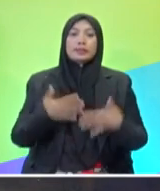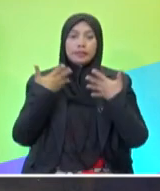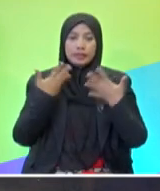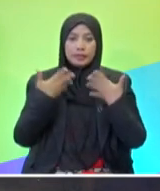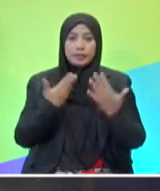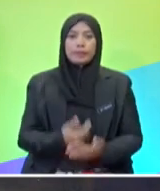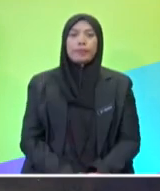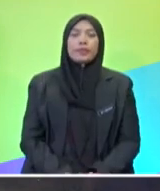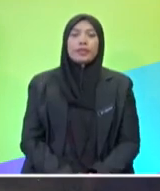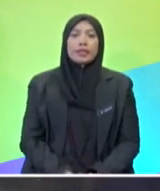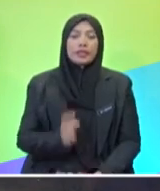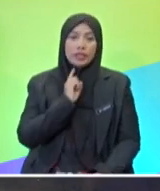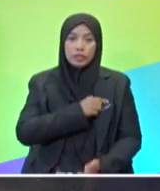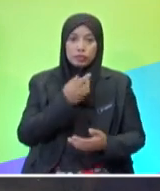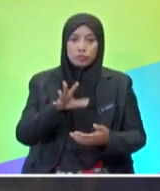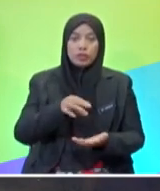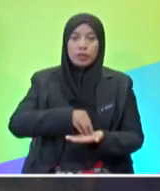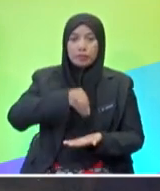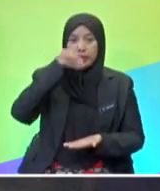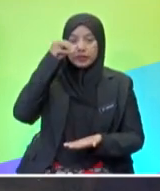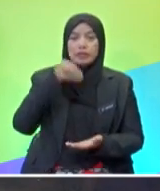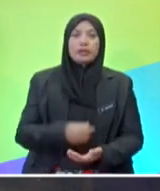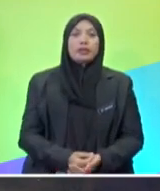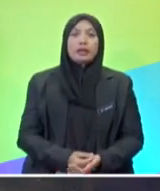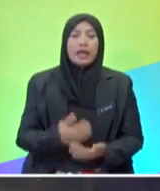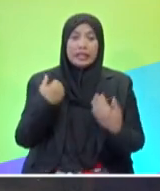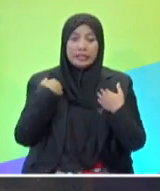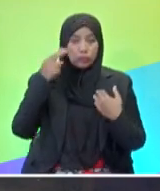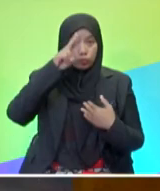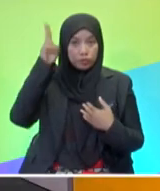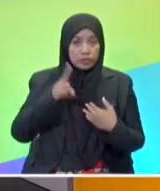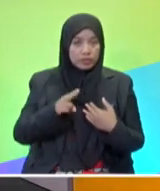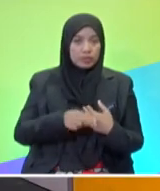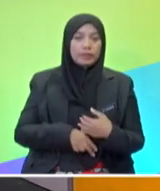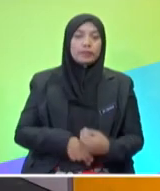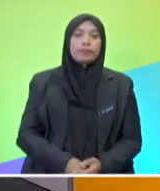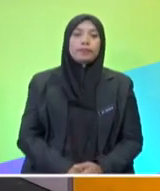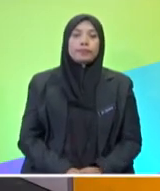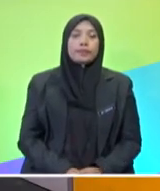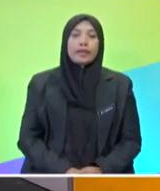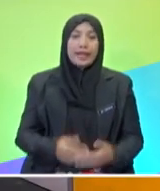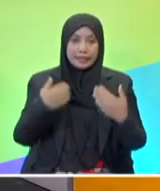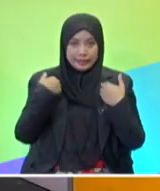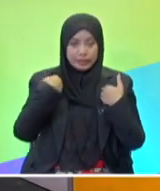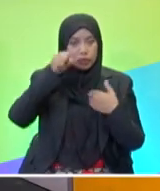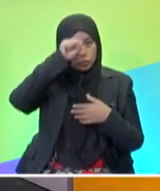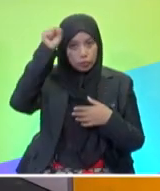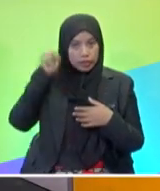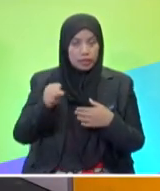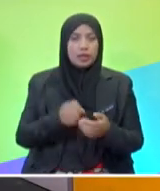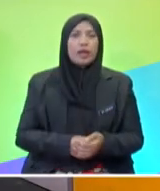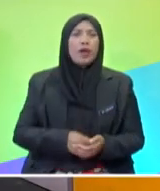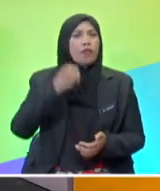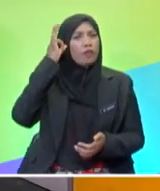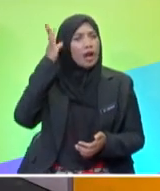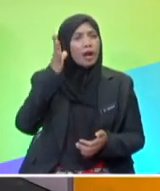kita dah belajar ni, mungkin Ustazah ada uji minda ke apa? Ya, ada Ustazah. Kita tanya soalan dengan anak murid kita. Khusyuk ke, faham ke tak